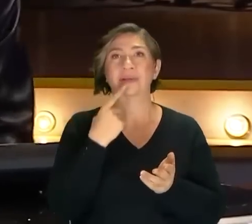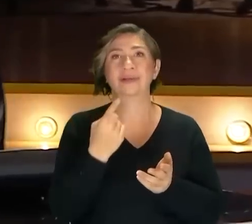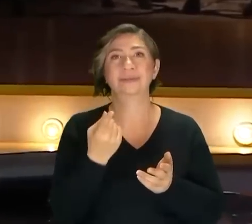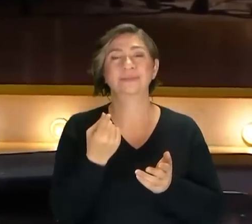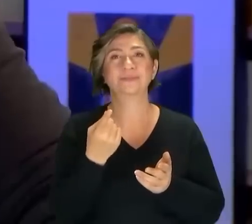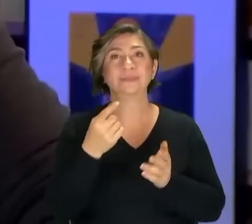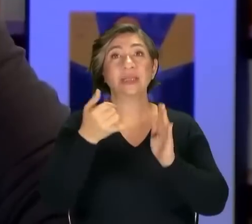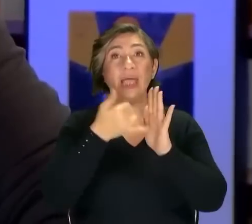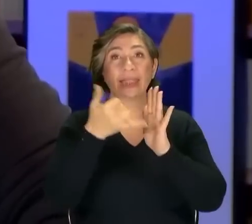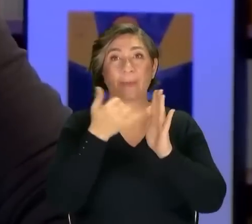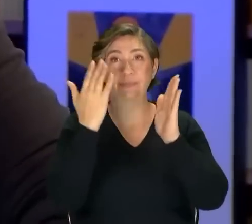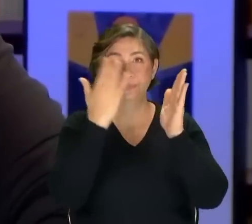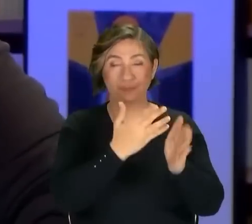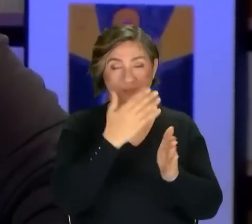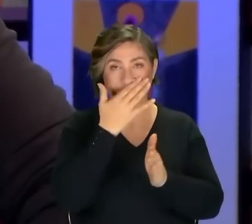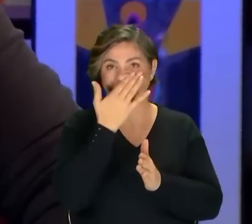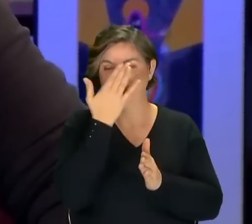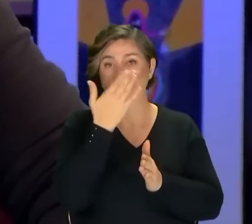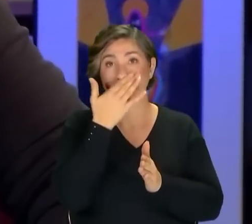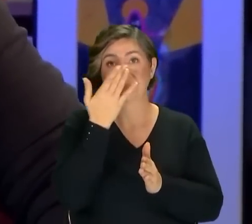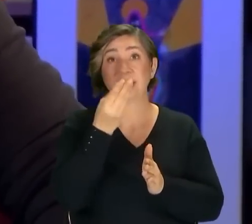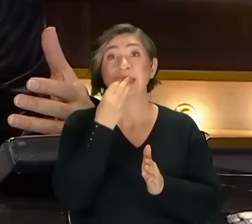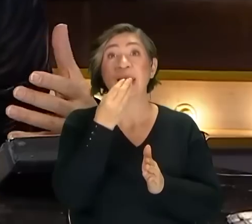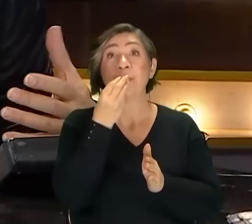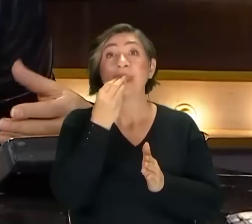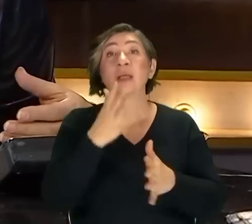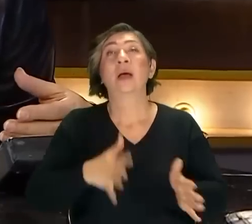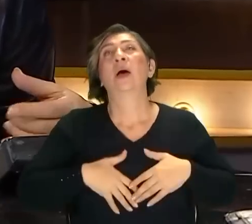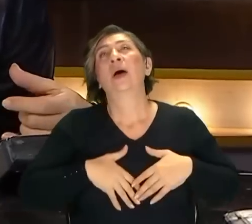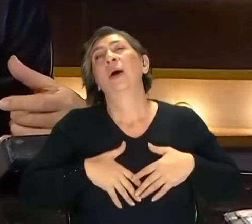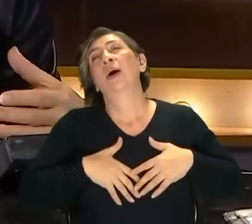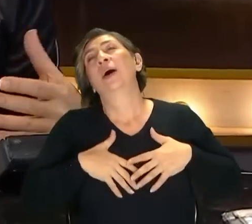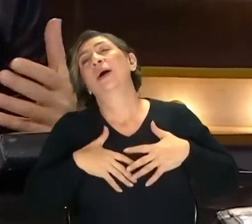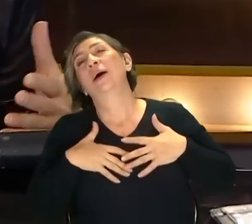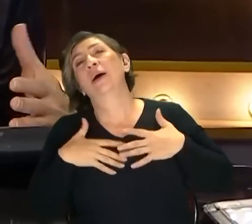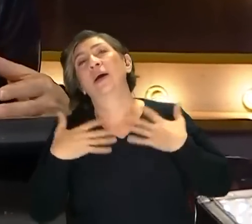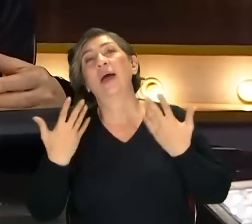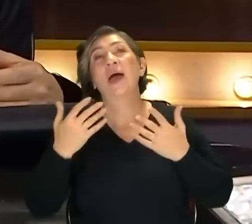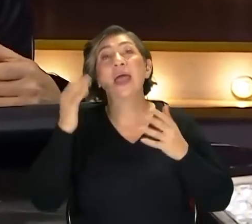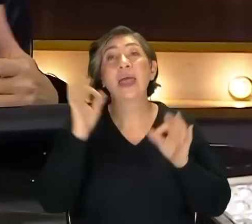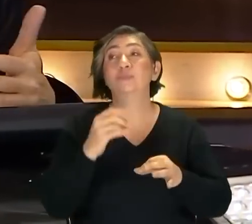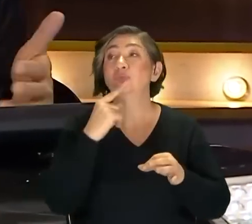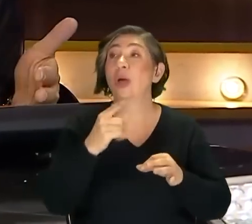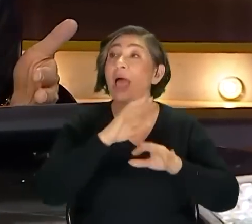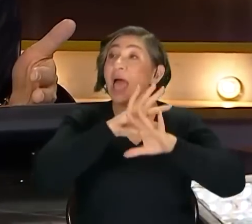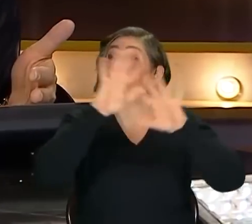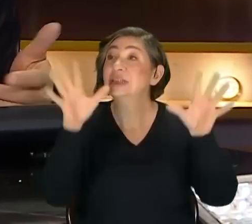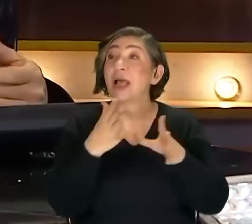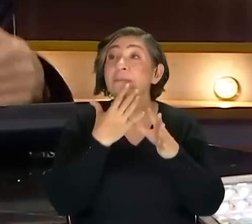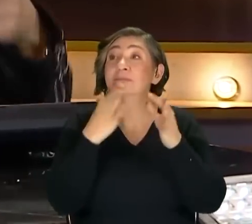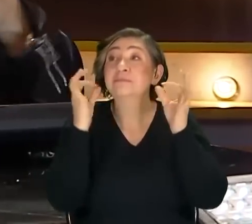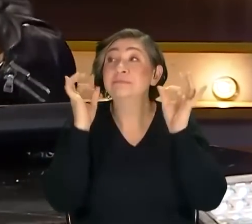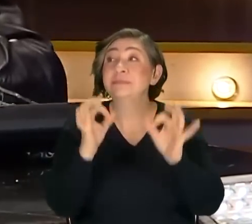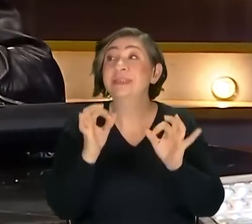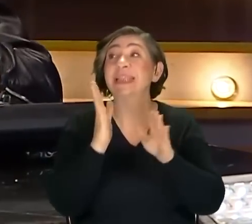Abi Gaziantep'e gittik turneye. Yemekten iflahımız kesildi. Her seferinde söylüyor. Her şey o kadar lezzetli